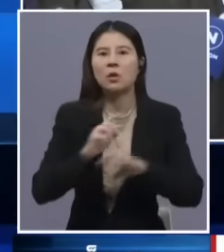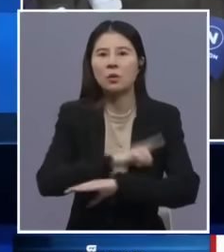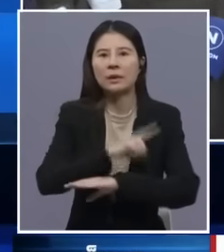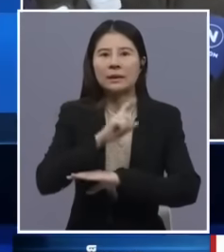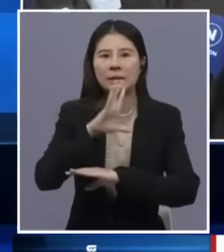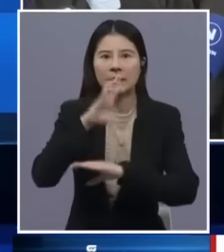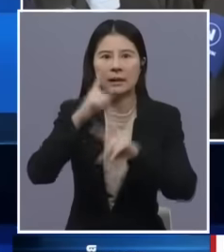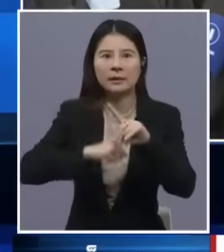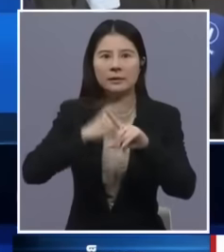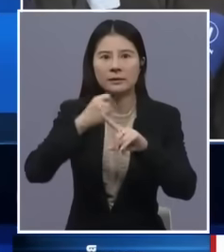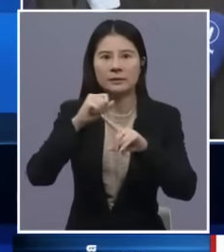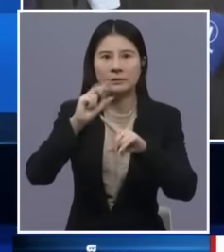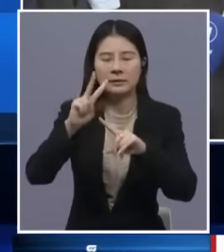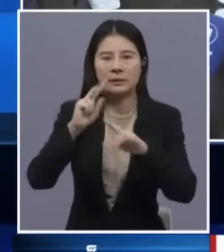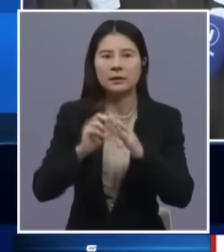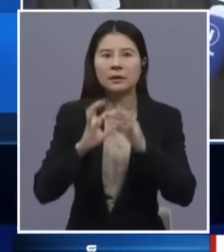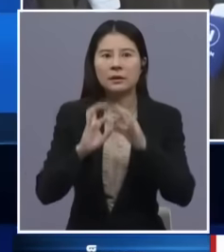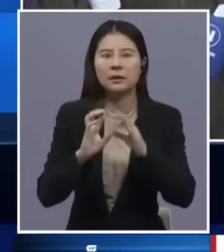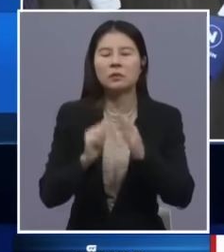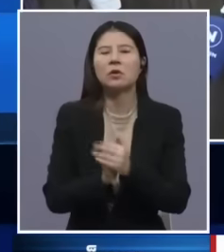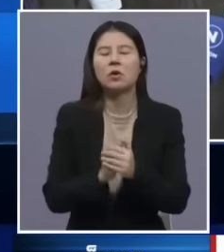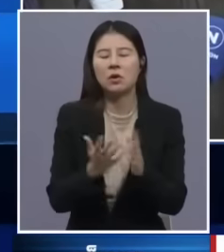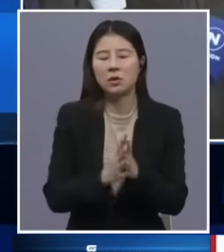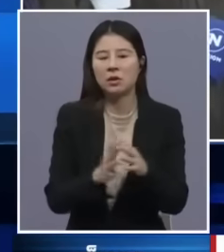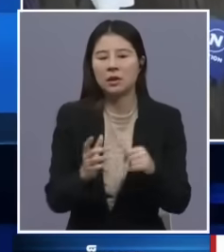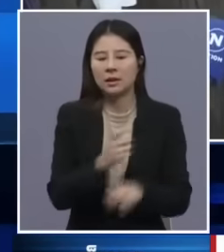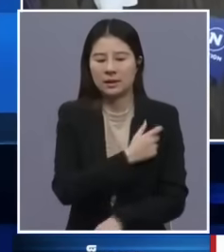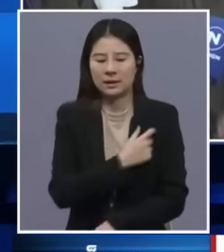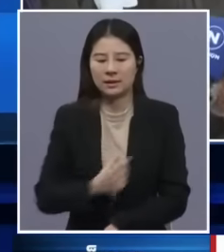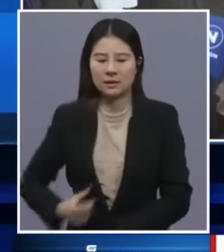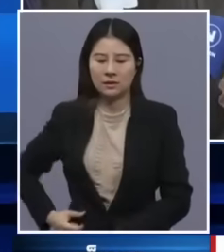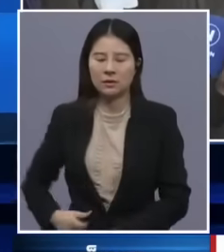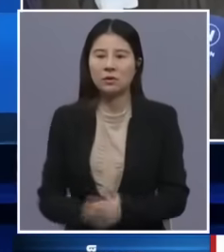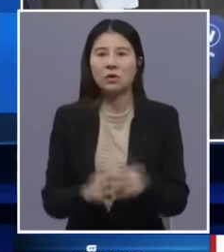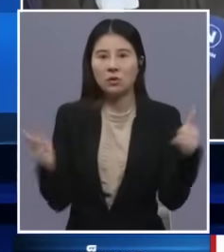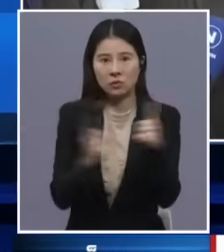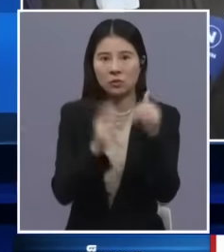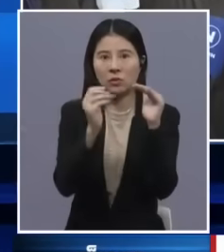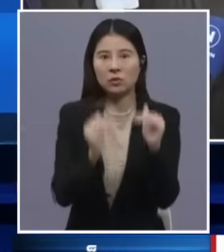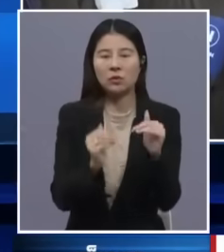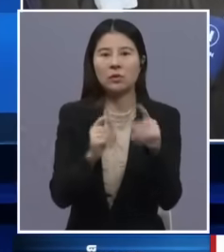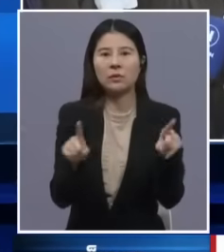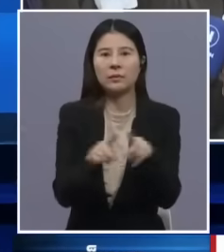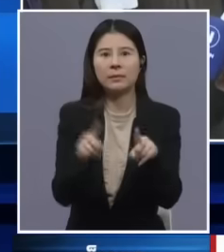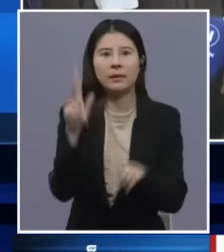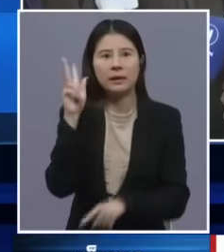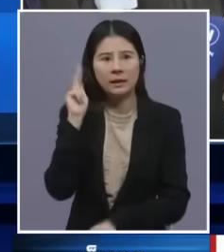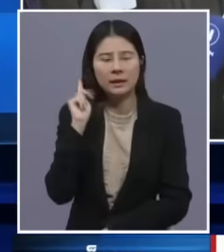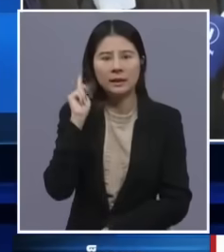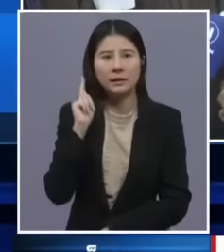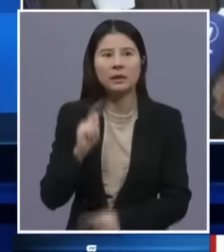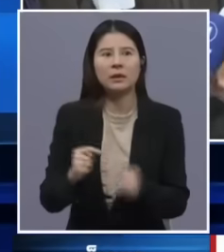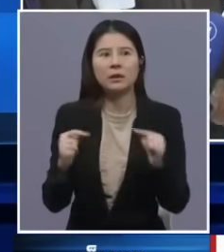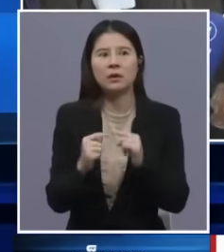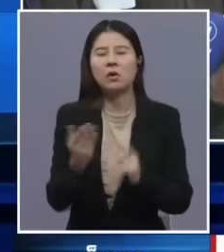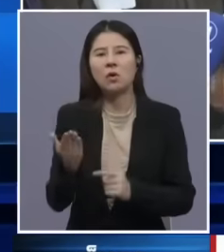วาคมจะมีการขอพระราชทานอภัยโทษรอบ2มันก็ไม่ได้เกิดขึ้นตามกระแสข่าวอย่างที่ทุกคนเห็นไม่ได้มีการ